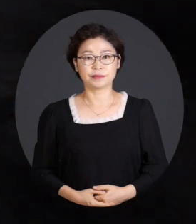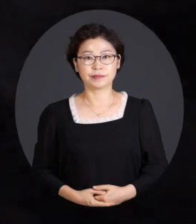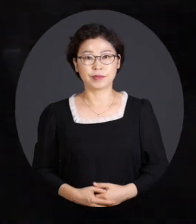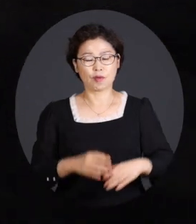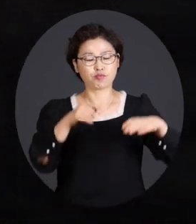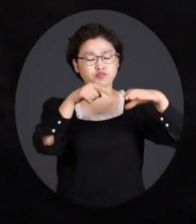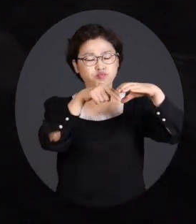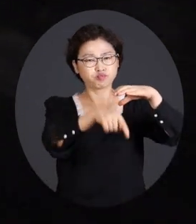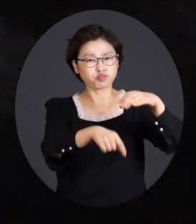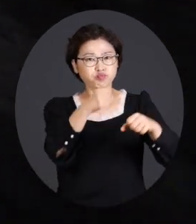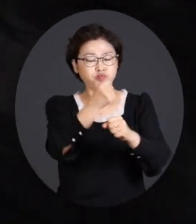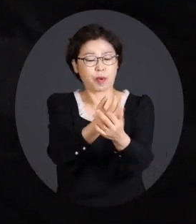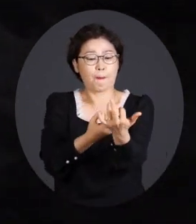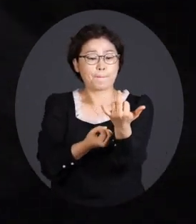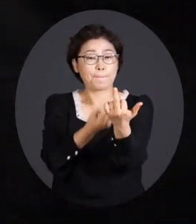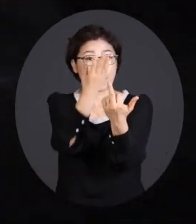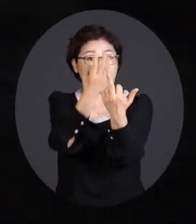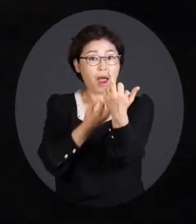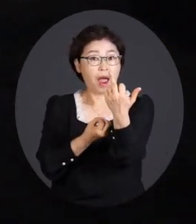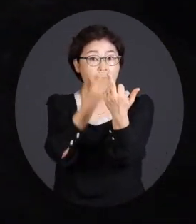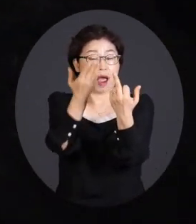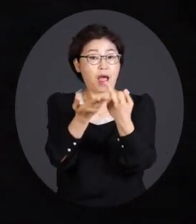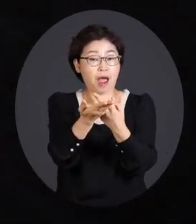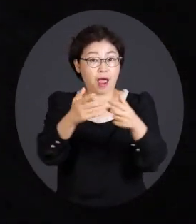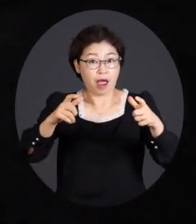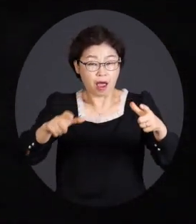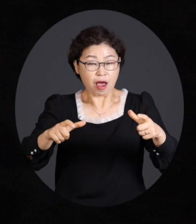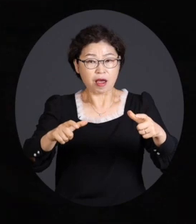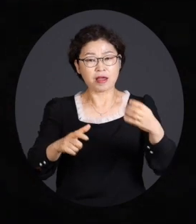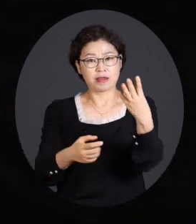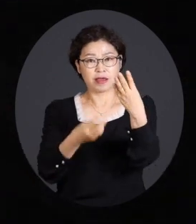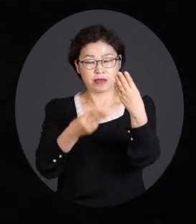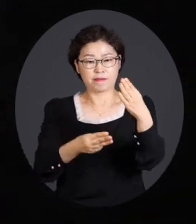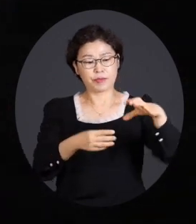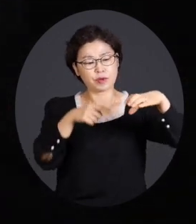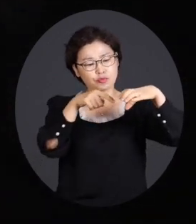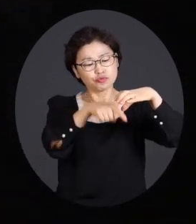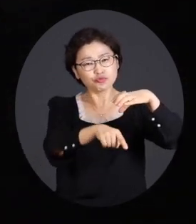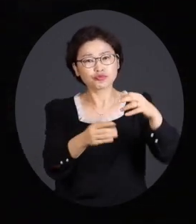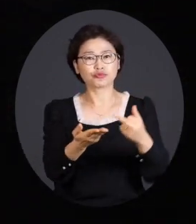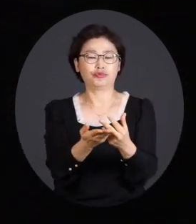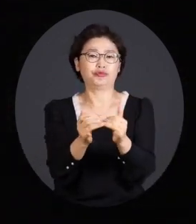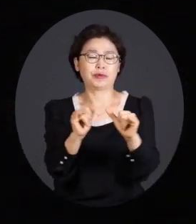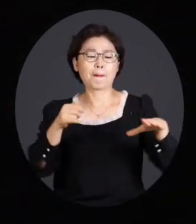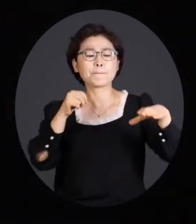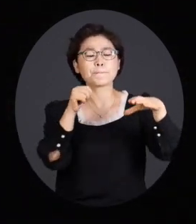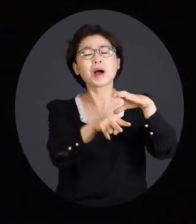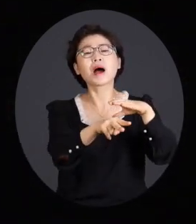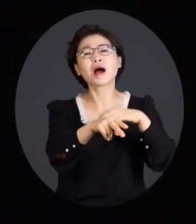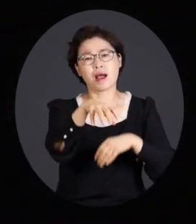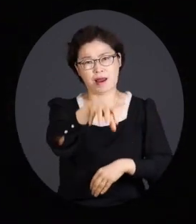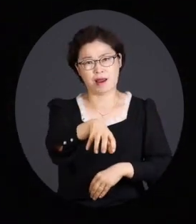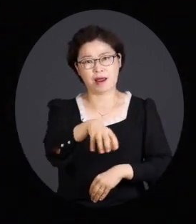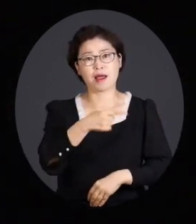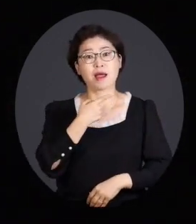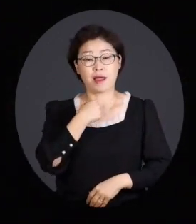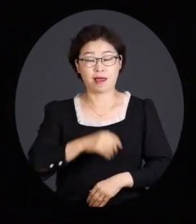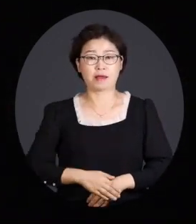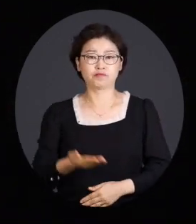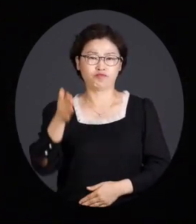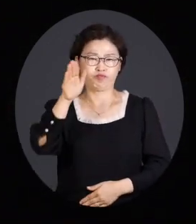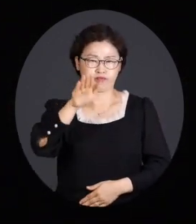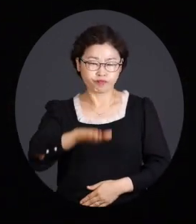동굴이 많은 화산섬 제주. 4.3 당시 동굴은 제주 사람들의 도피처가 되었습니다.